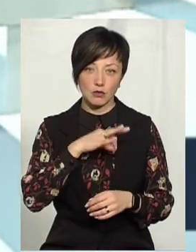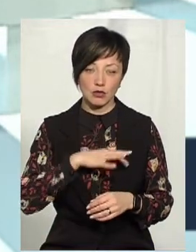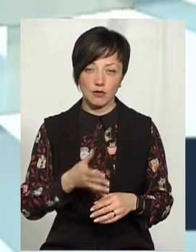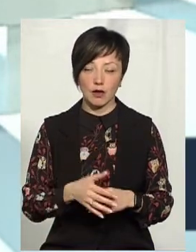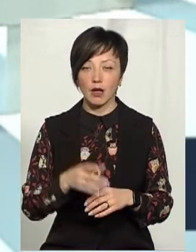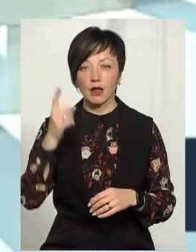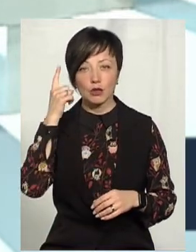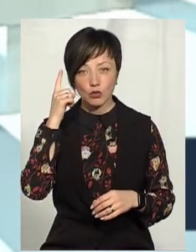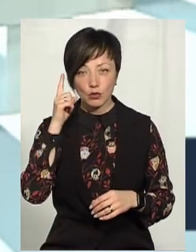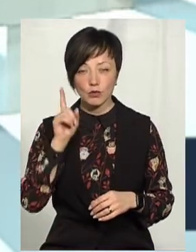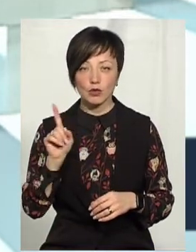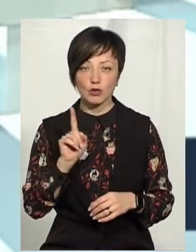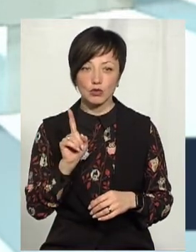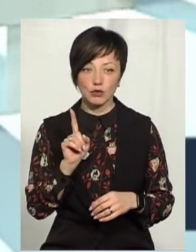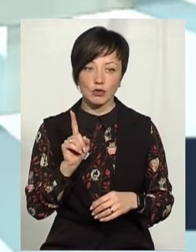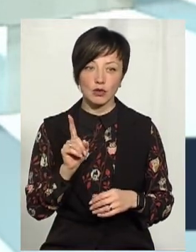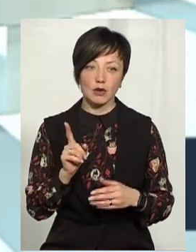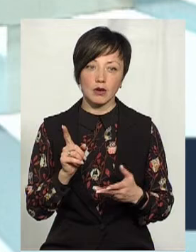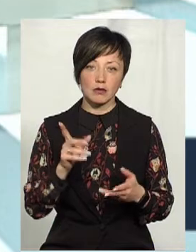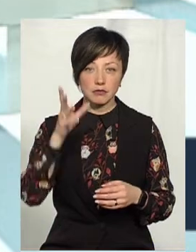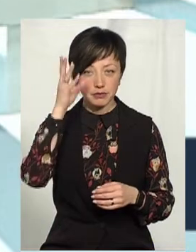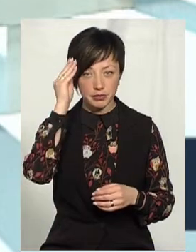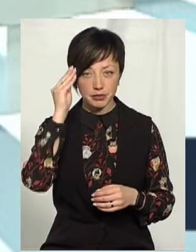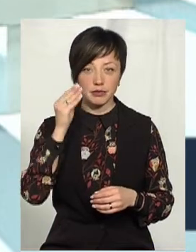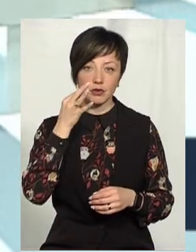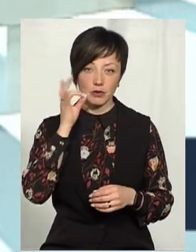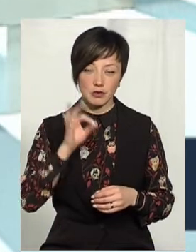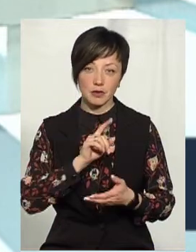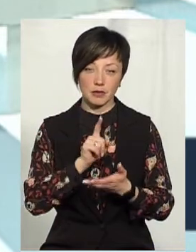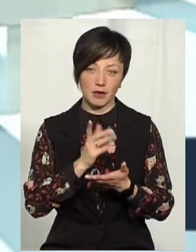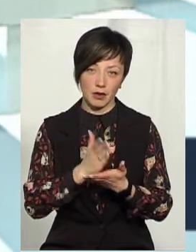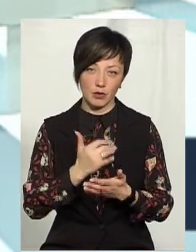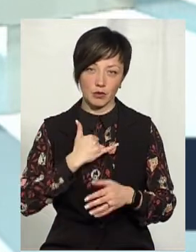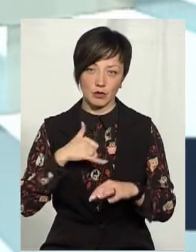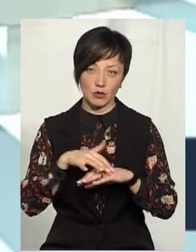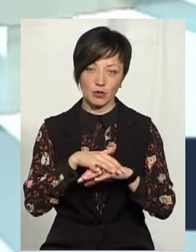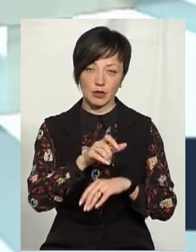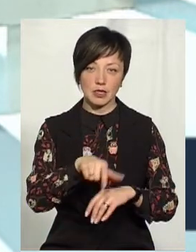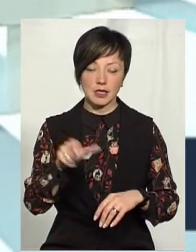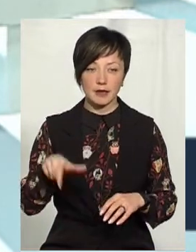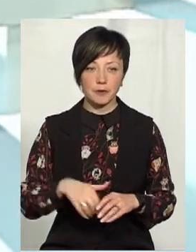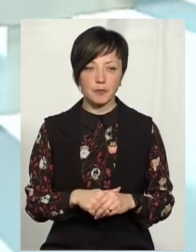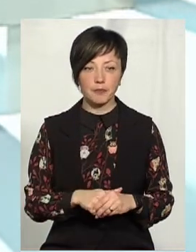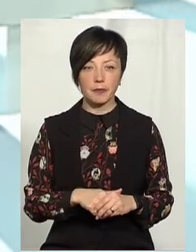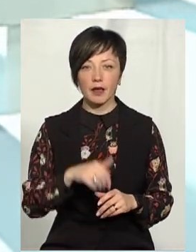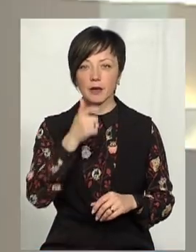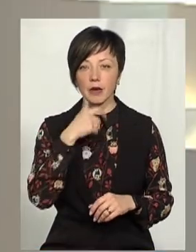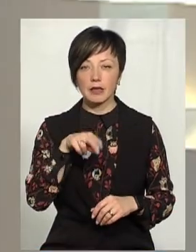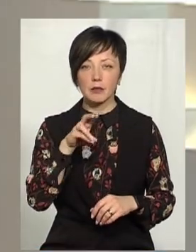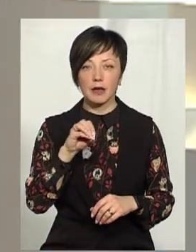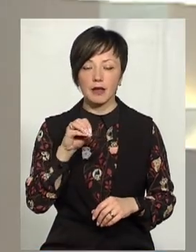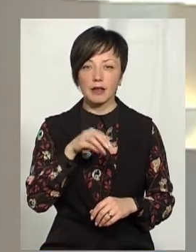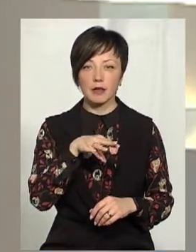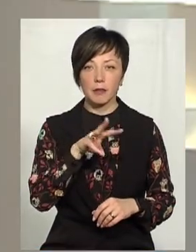його. Тому я думаю, що певний імунітет в цьому напрямку, принаймні, мав би вже виробитися в нашого населення. Пане Дмитре, ви неодноразово вже